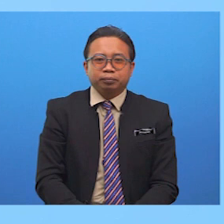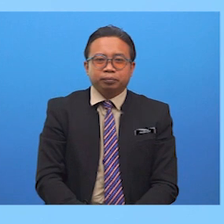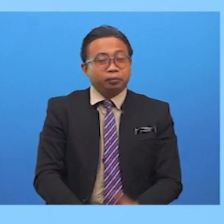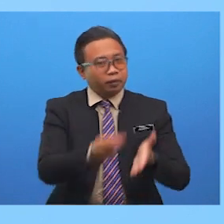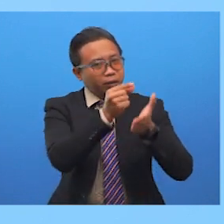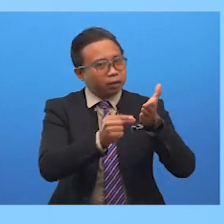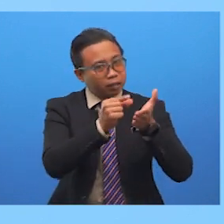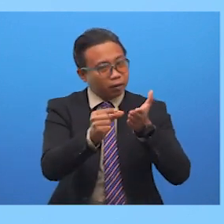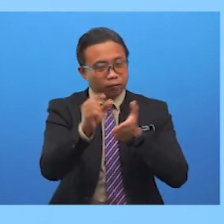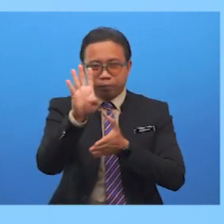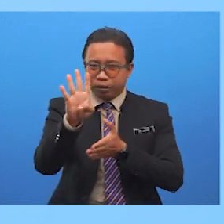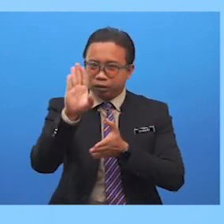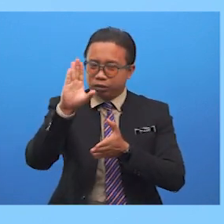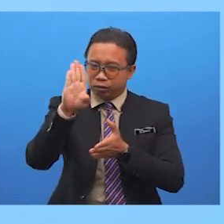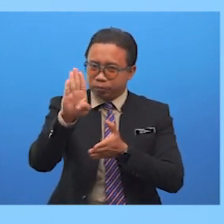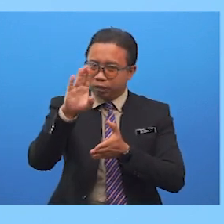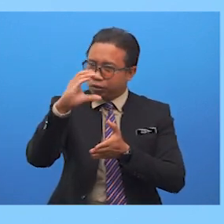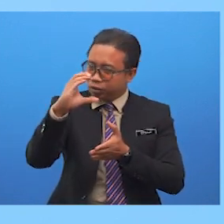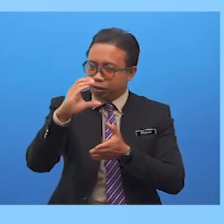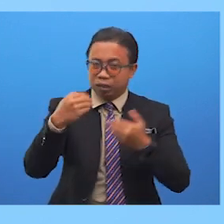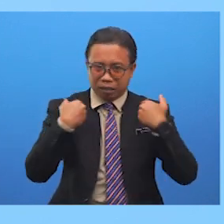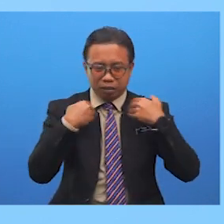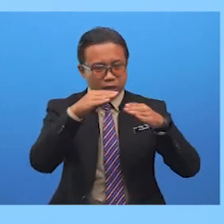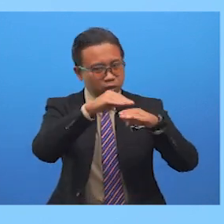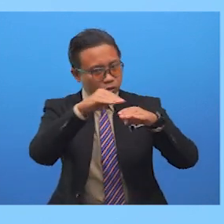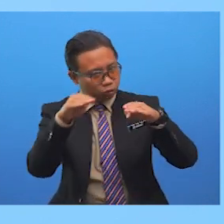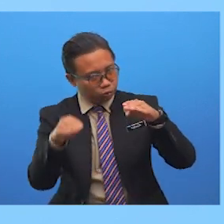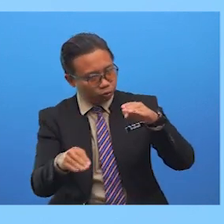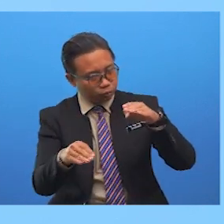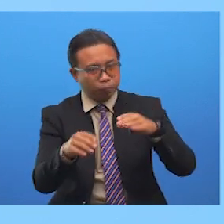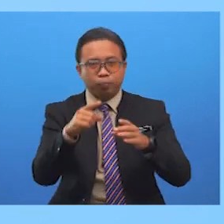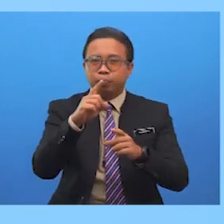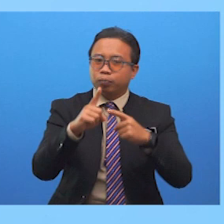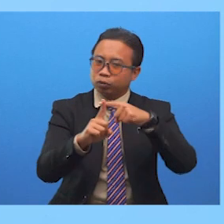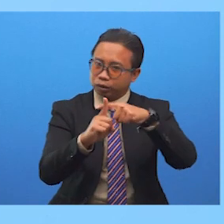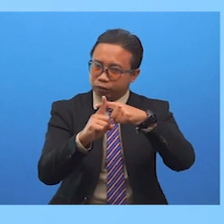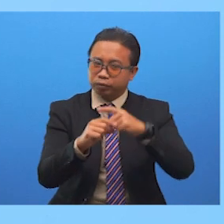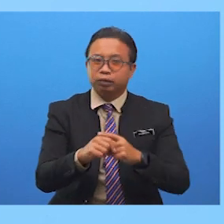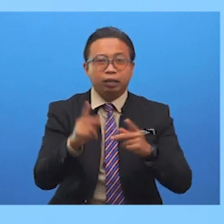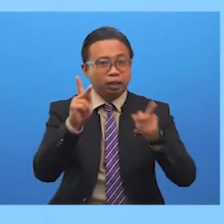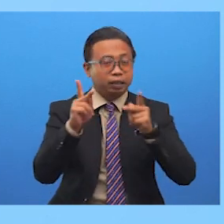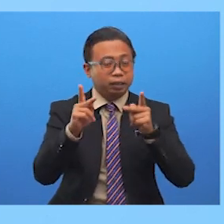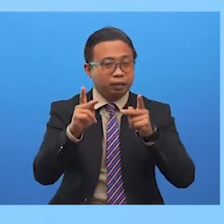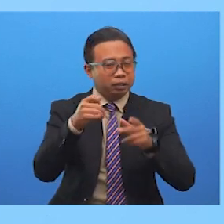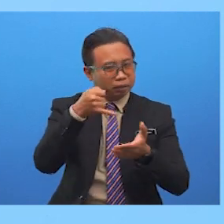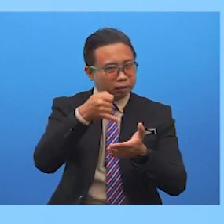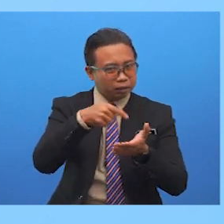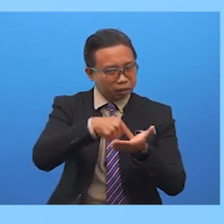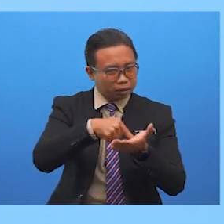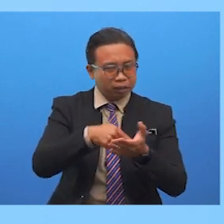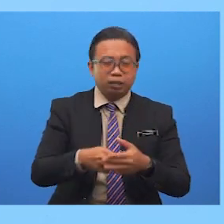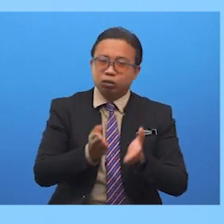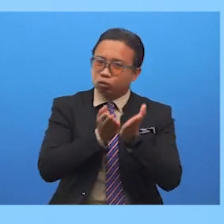gravici pula mempunyai kecenderungan positif maka kereta ini dikatakan